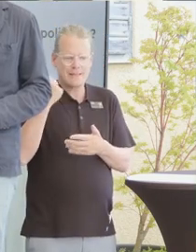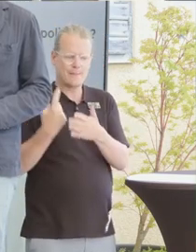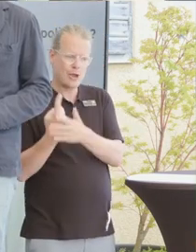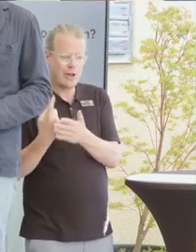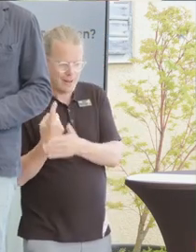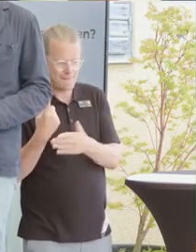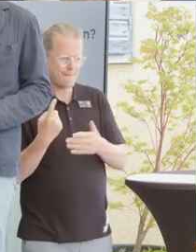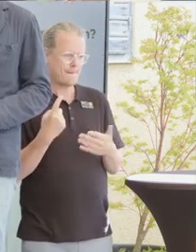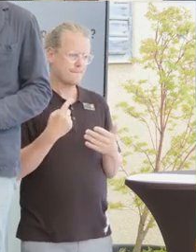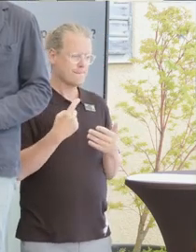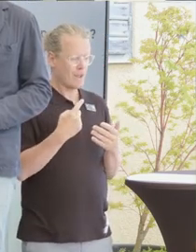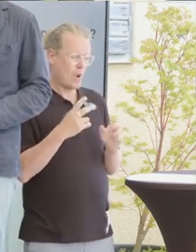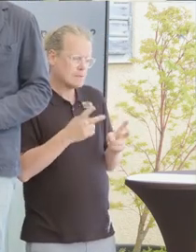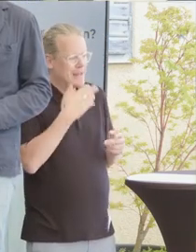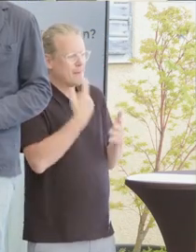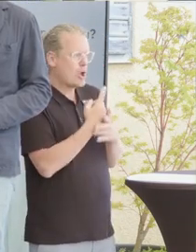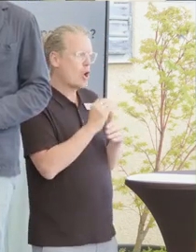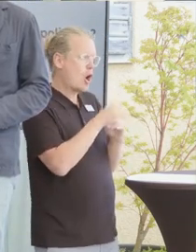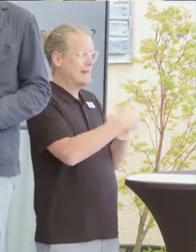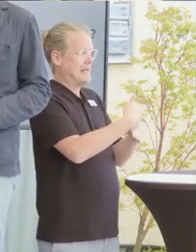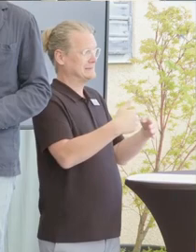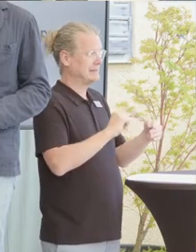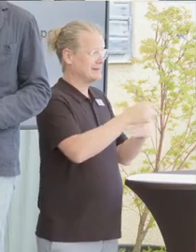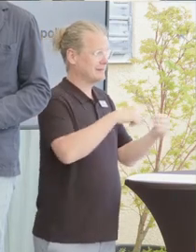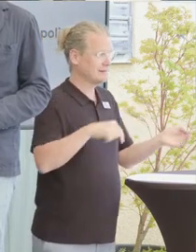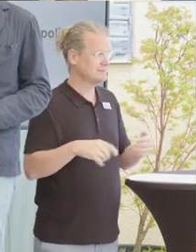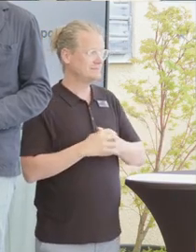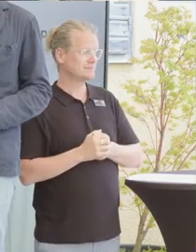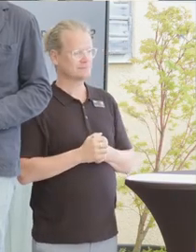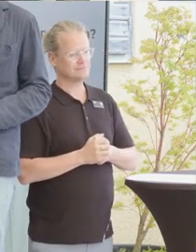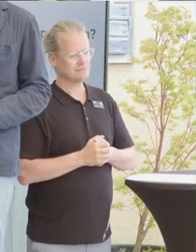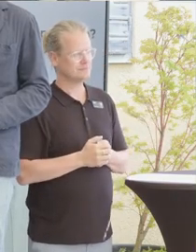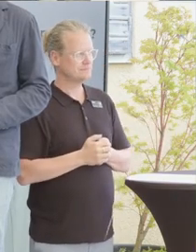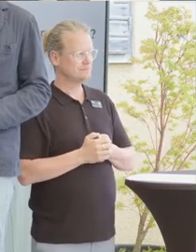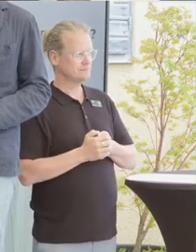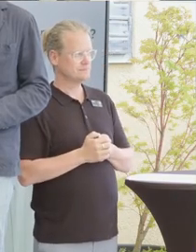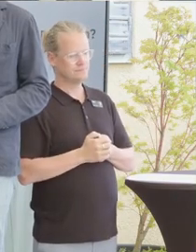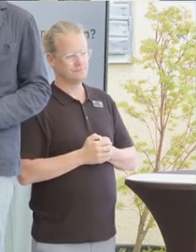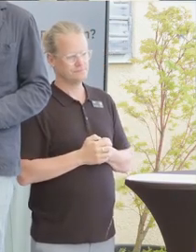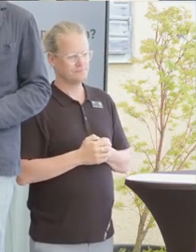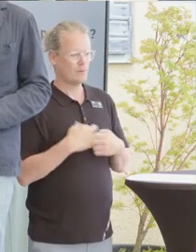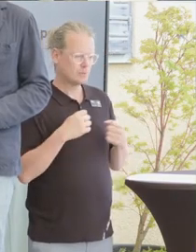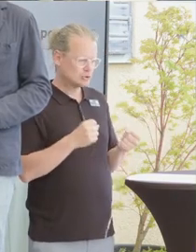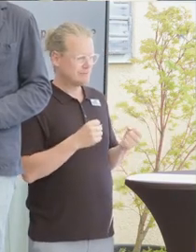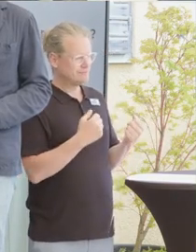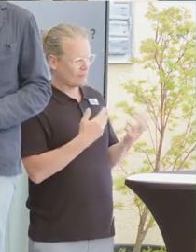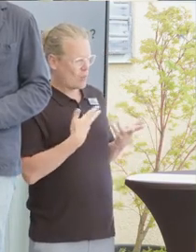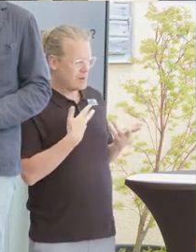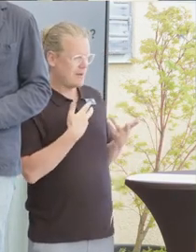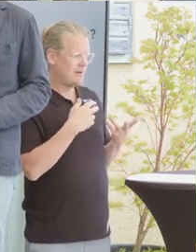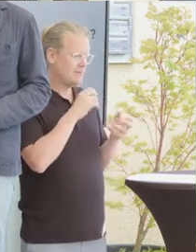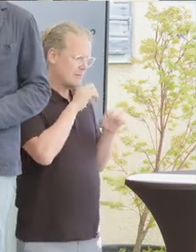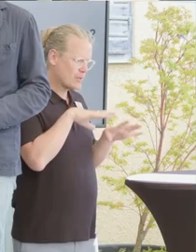olika lärosäten i olika länder, och att man har likvärdiga möjligheter att ta del av den information man behöver för sin forskning. Jag tänker också,